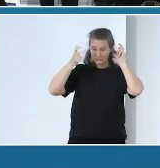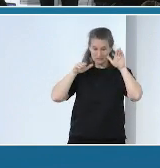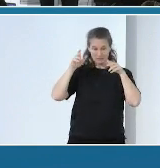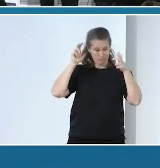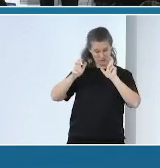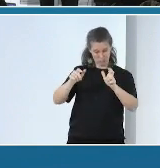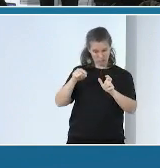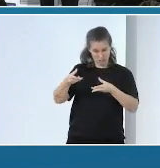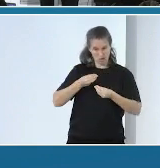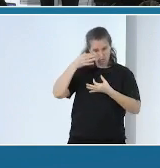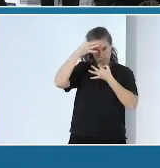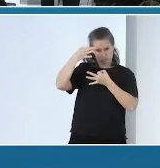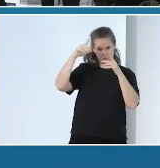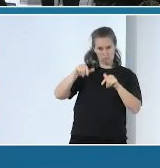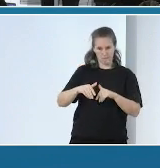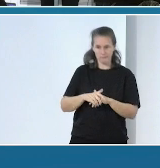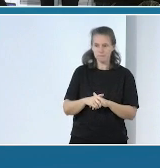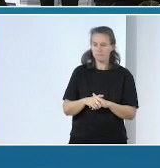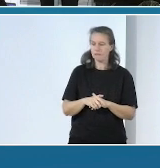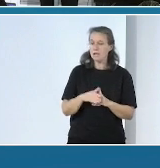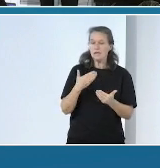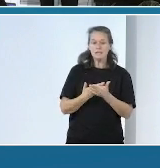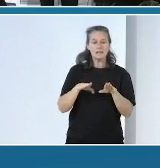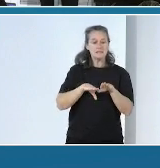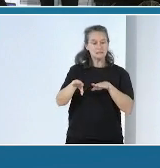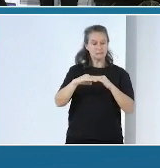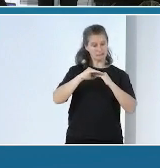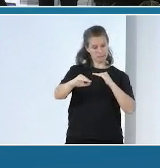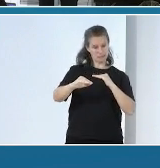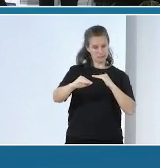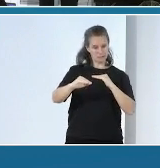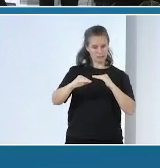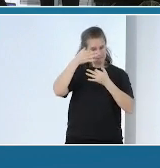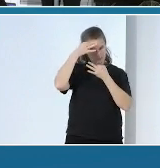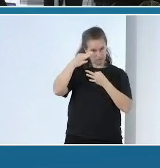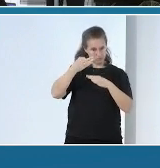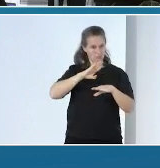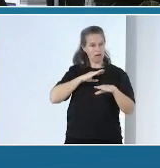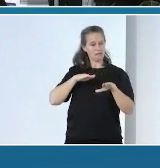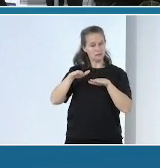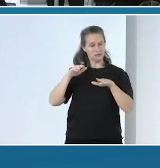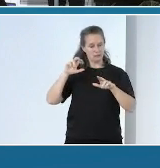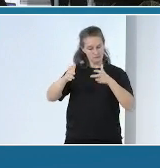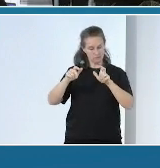cette précision. Voilà. Cette stabilité et cette précision.